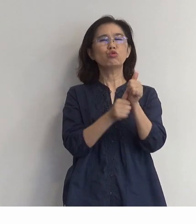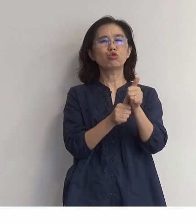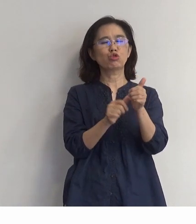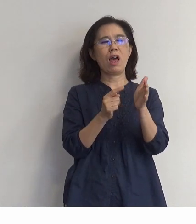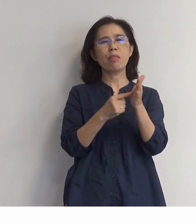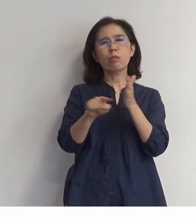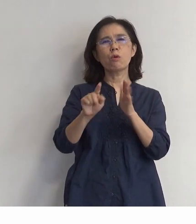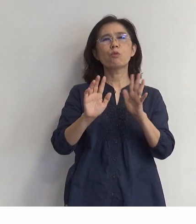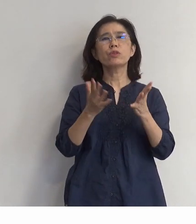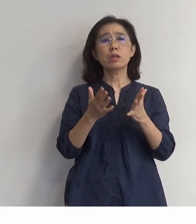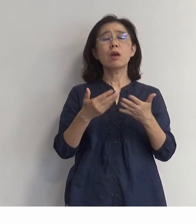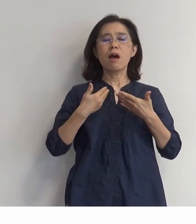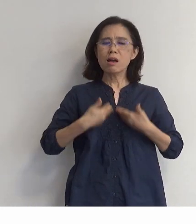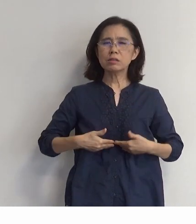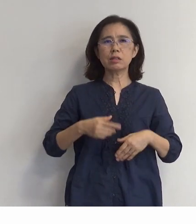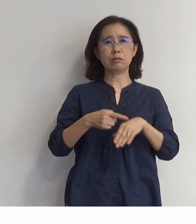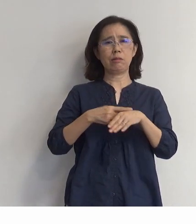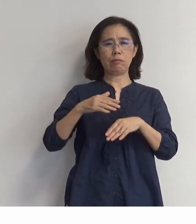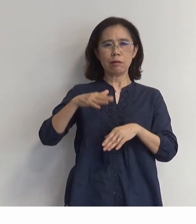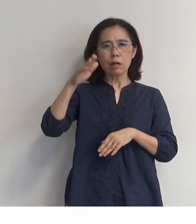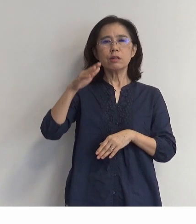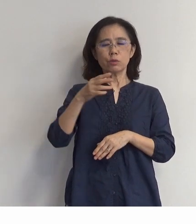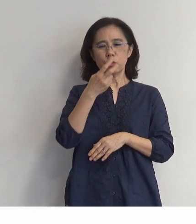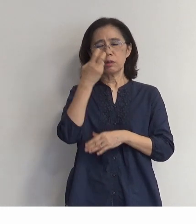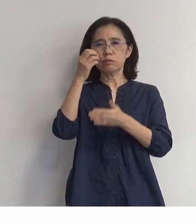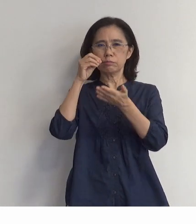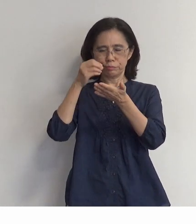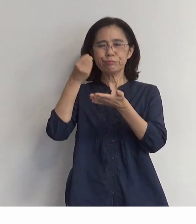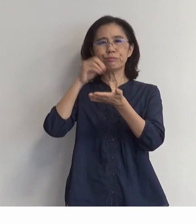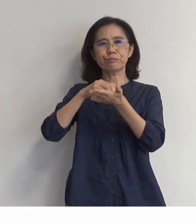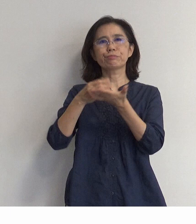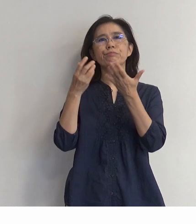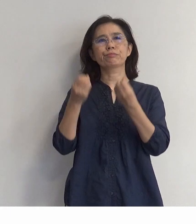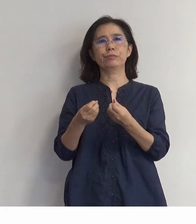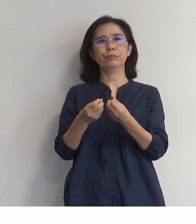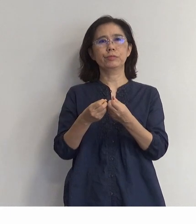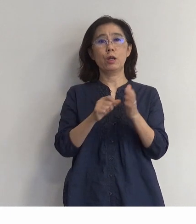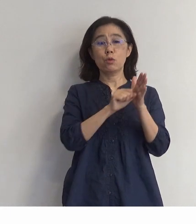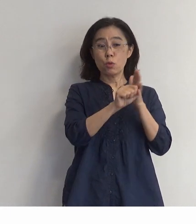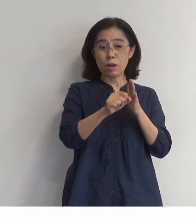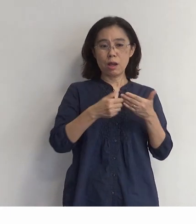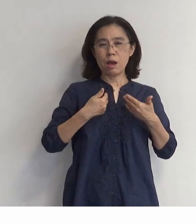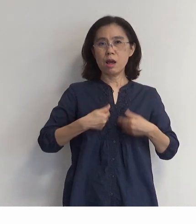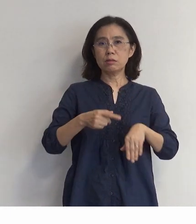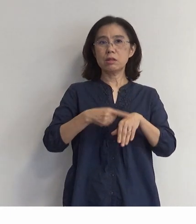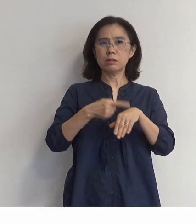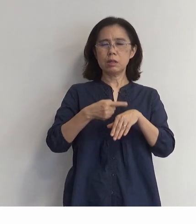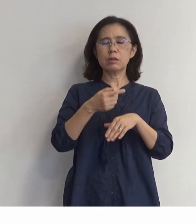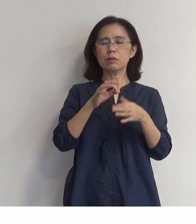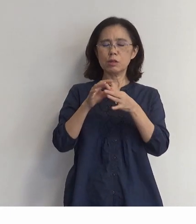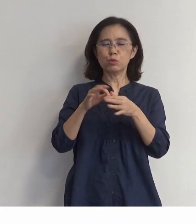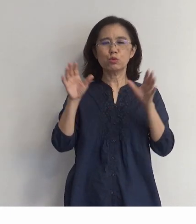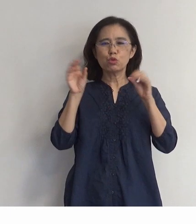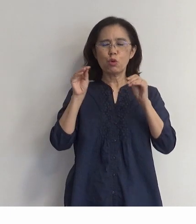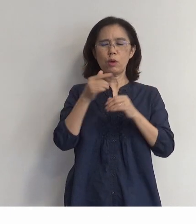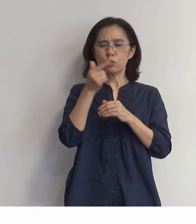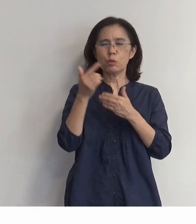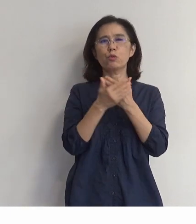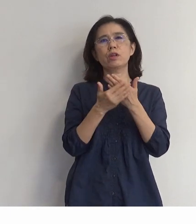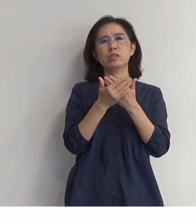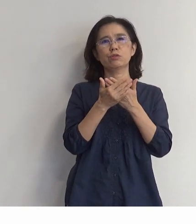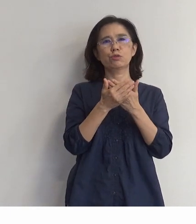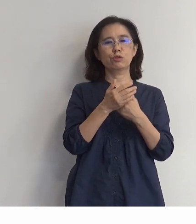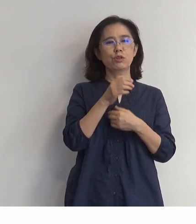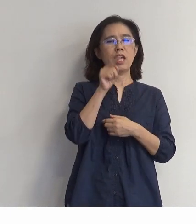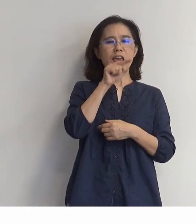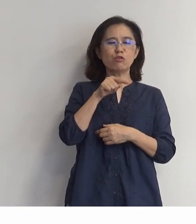性も高いことが確認されています。効果と安全性に関する情報はとても大切です。SNS や